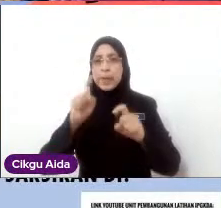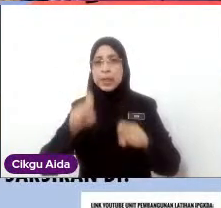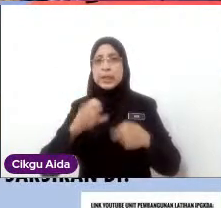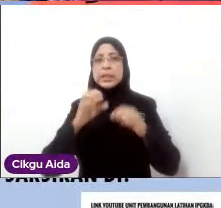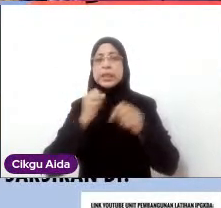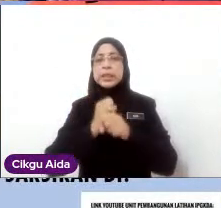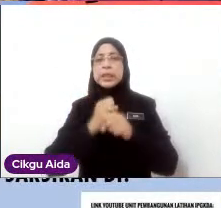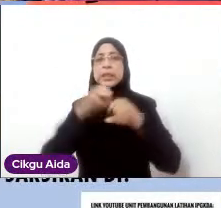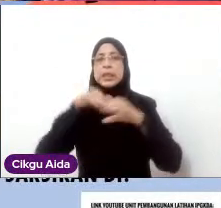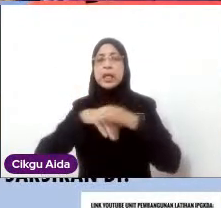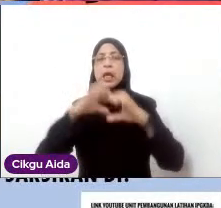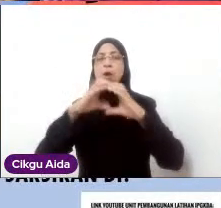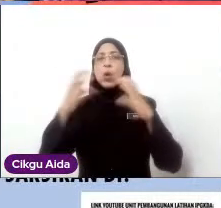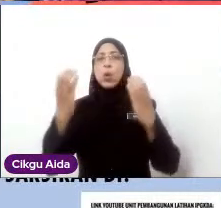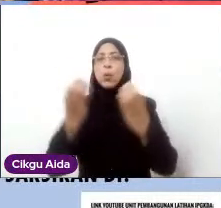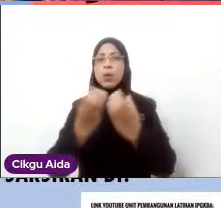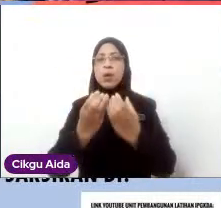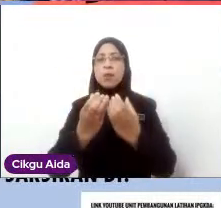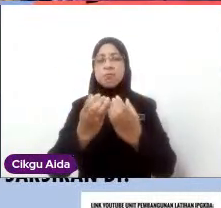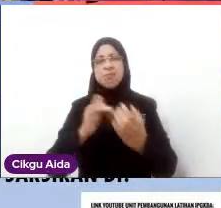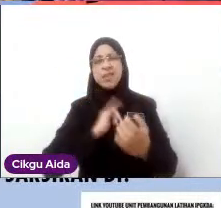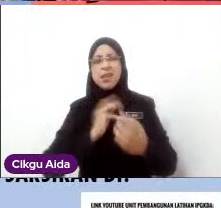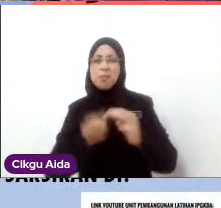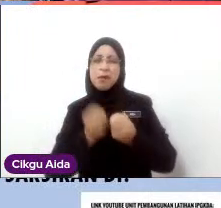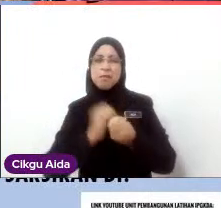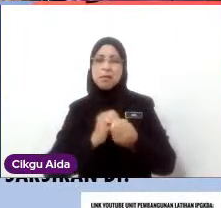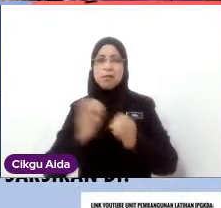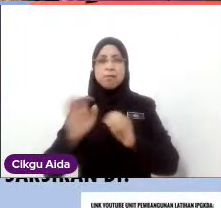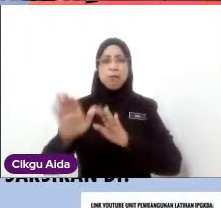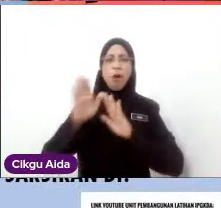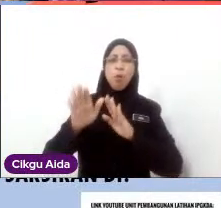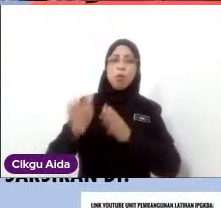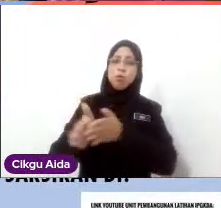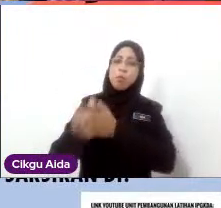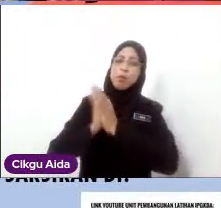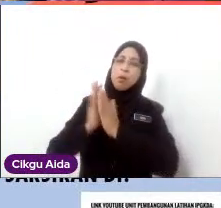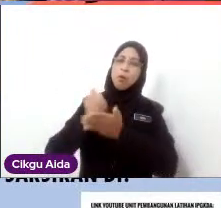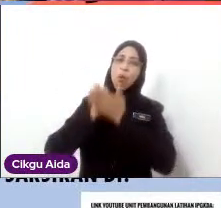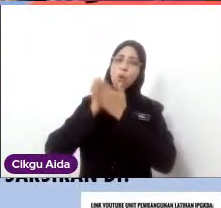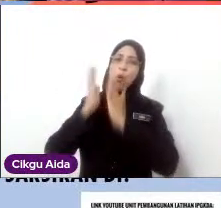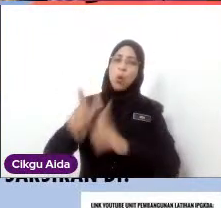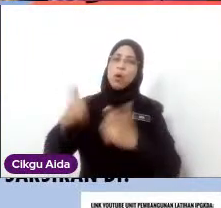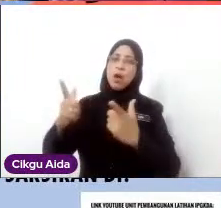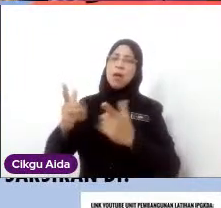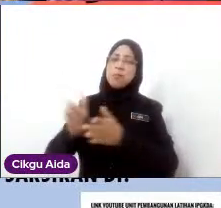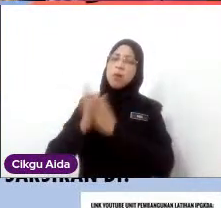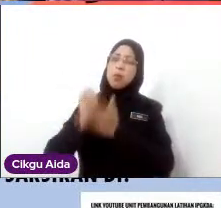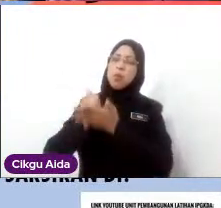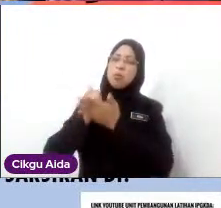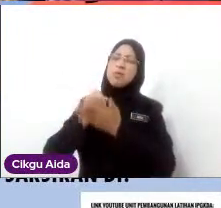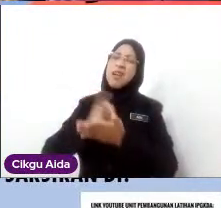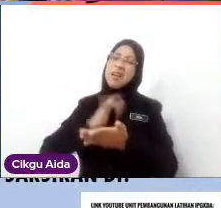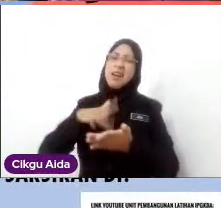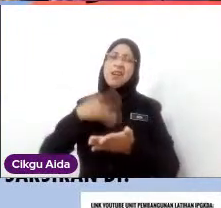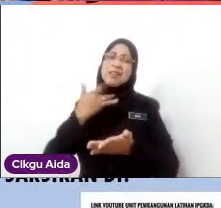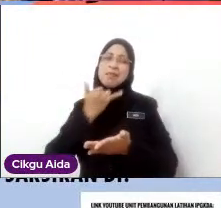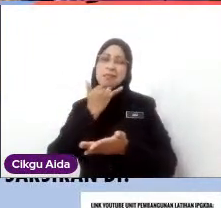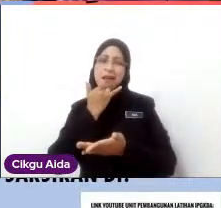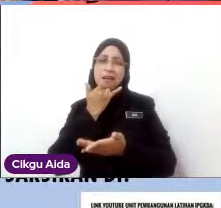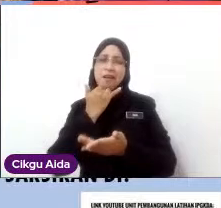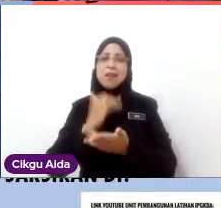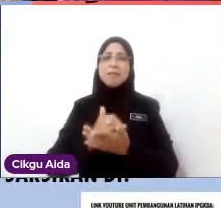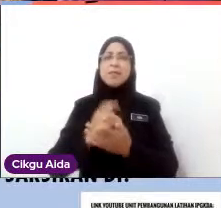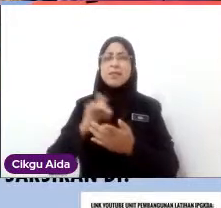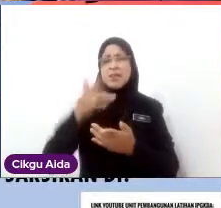masalah saya adalah saya takut nak minta tolong orang lain lah. Saya kalau nak buat apa-apa, saya kalau boleh buat seorang lah. Sebabnya saya sebesalah. Sebab saya tahu semua orang